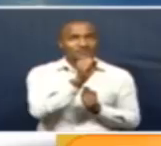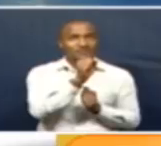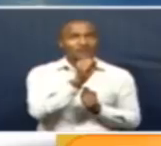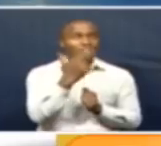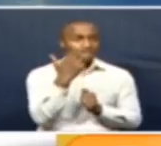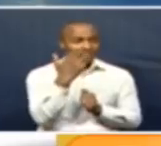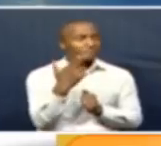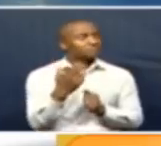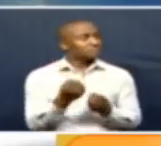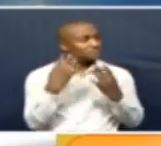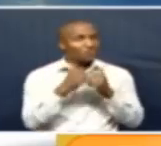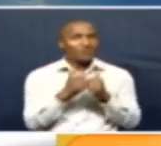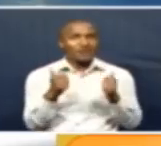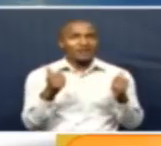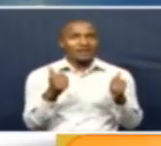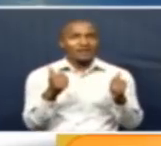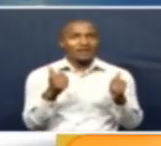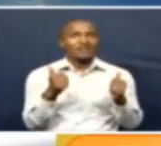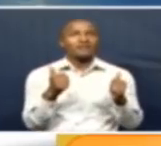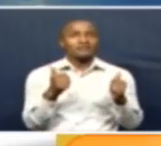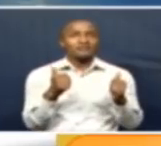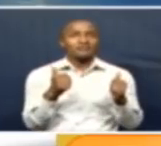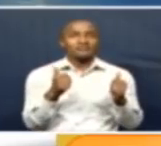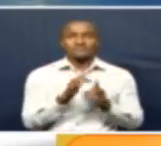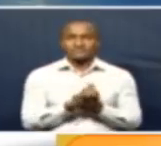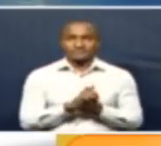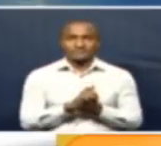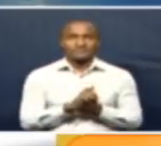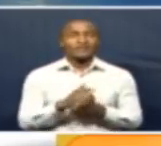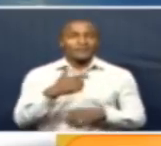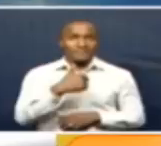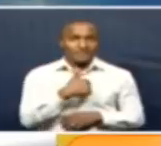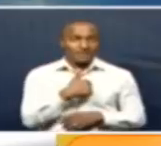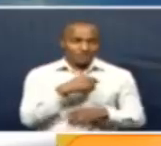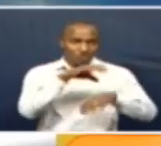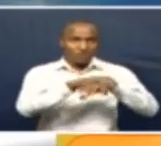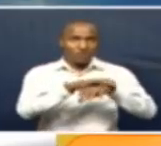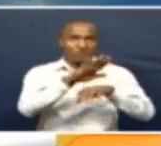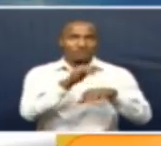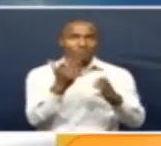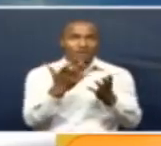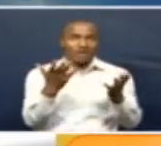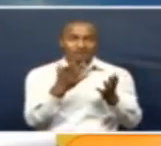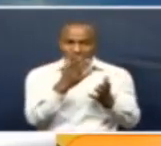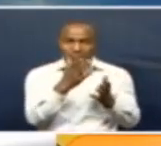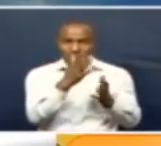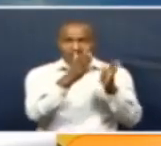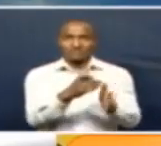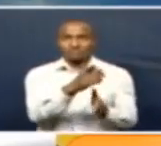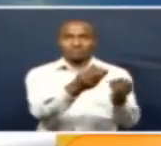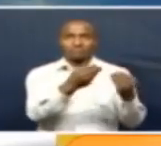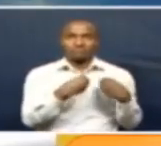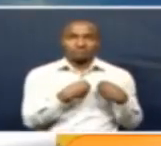risasi ambapo ilikuwa inaitwa Beretta. Ambapo nilikuwa nimeletewa na Mbokoti.